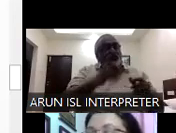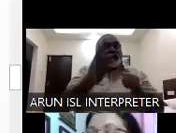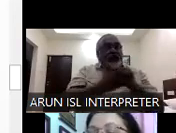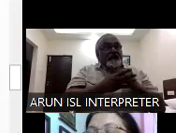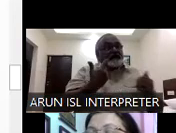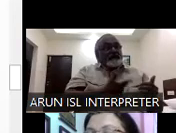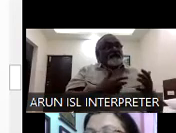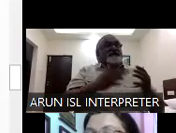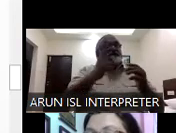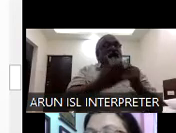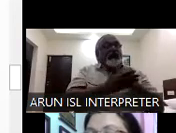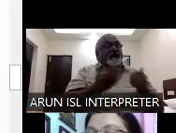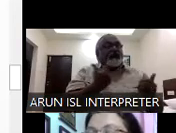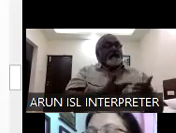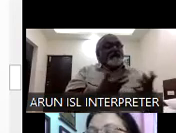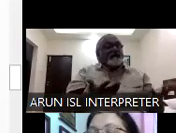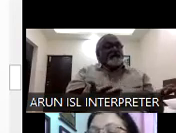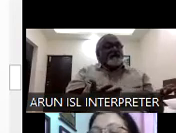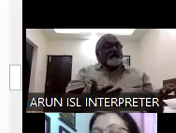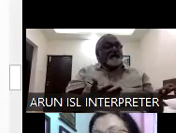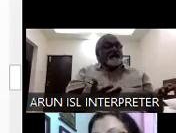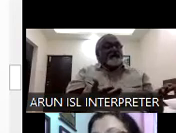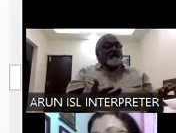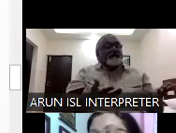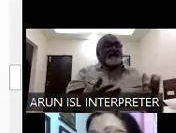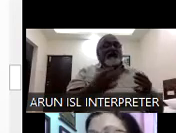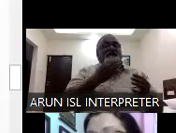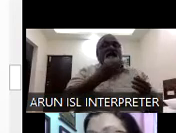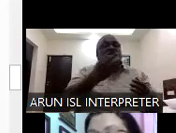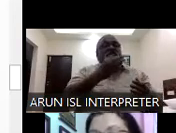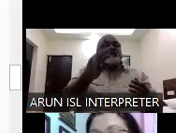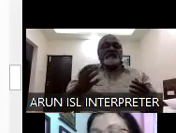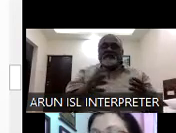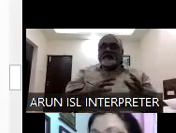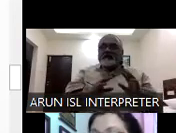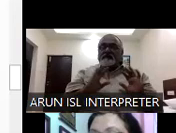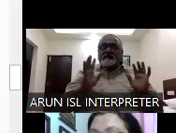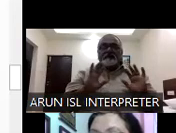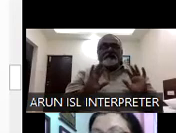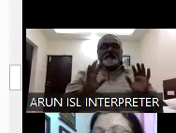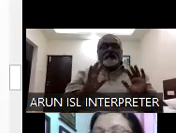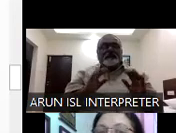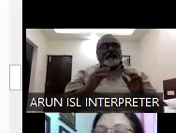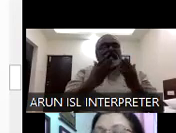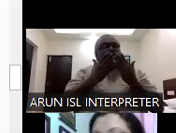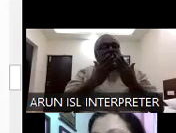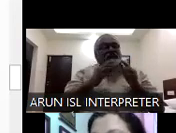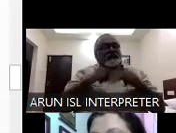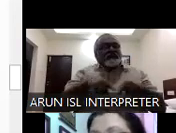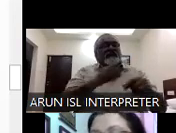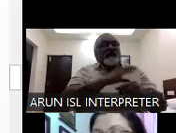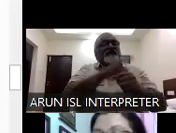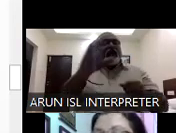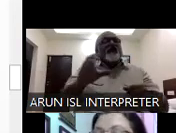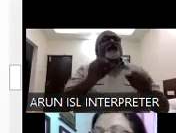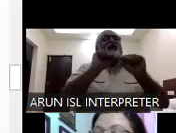क्या? So nobody actually thinks that it is, one as an education, one can actually empower a village. So we included all